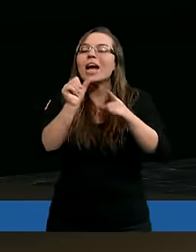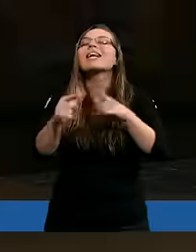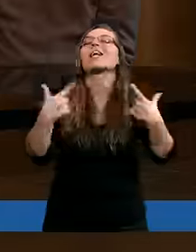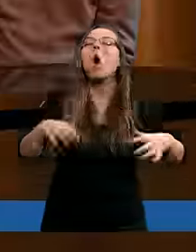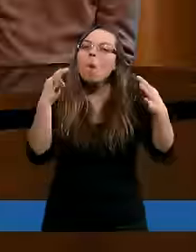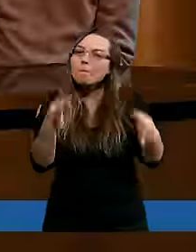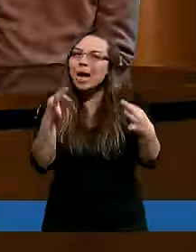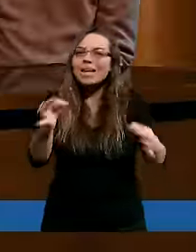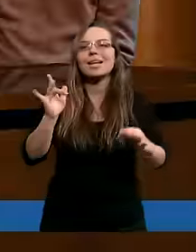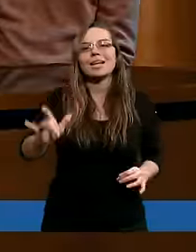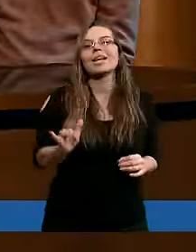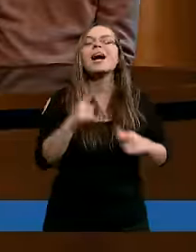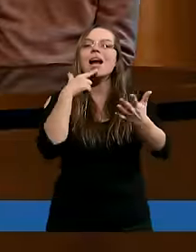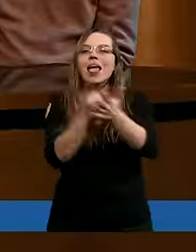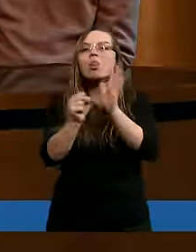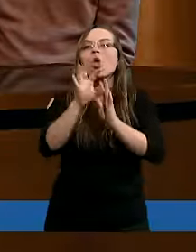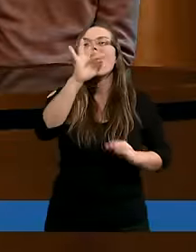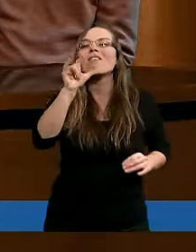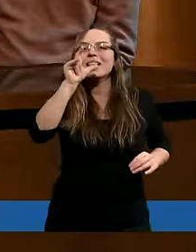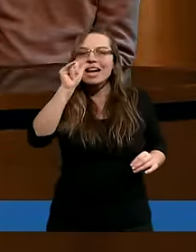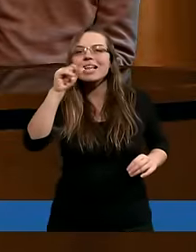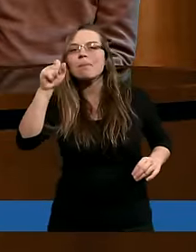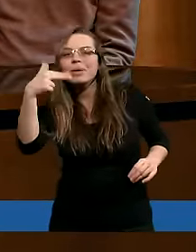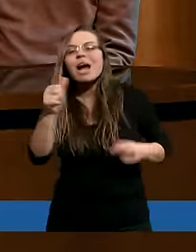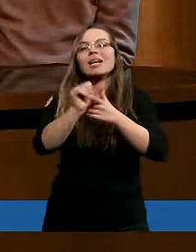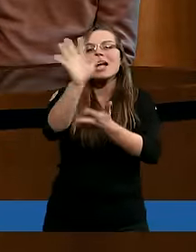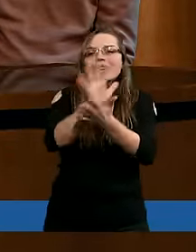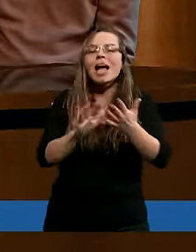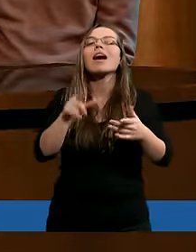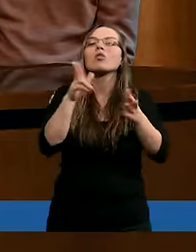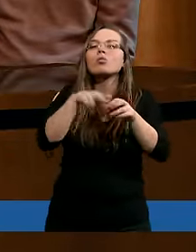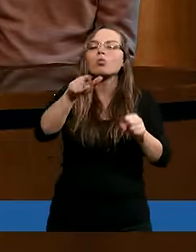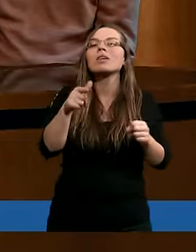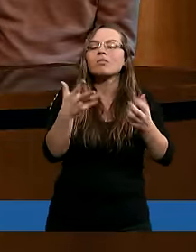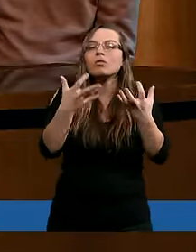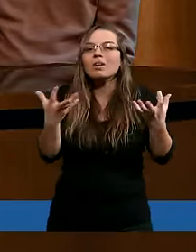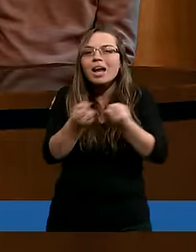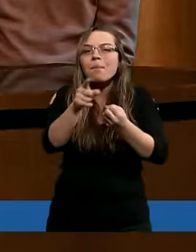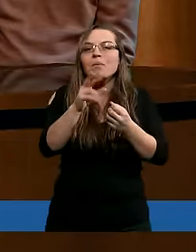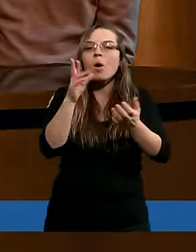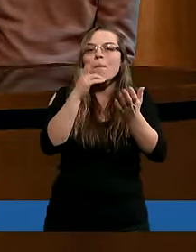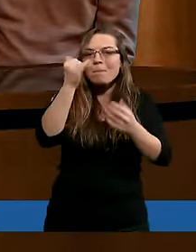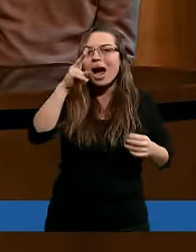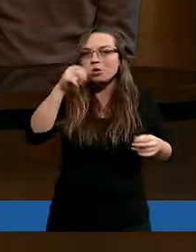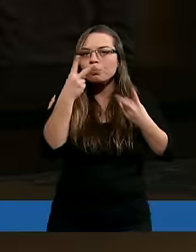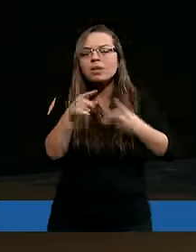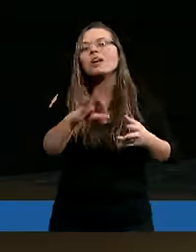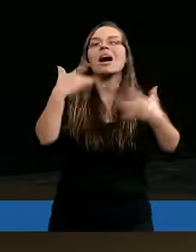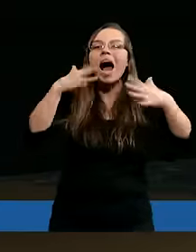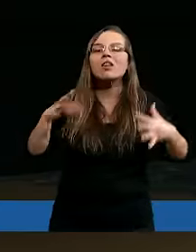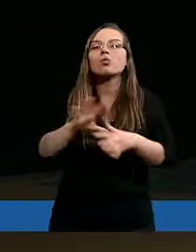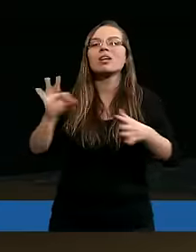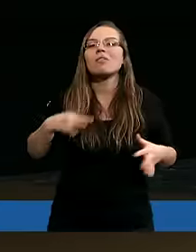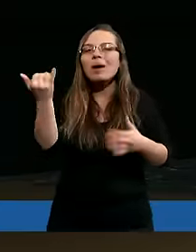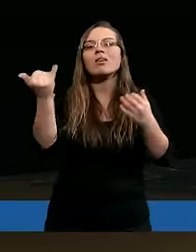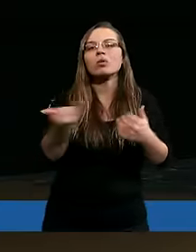obecny. W liście do Filipian jest tekst, który właśnie chyba sparafrazowałeś, Marku. Radujcie się w Panu